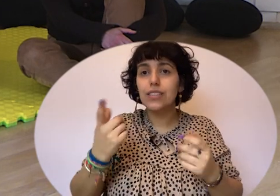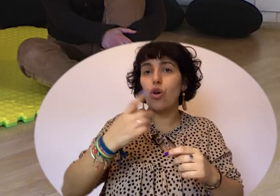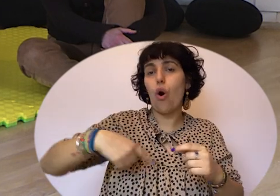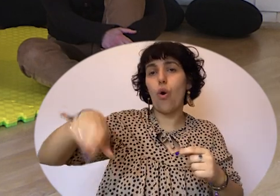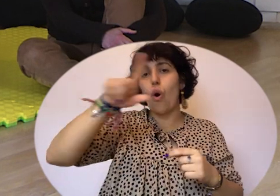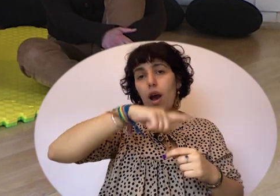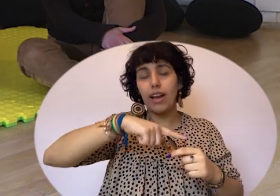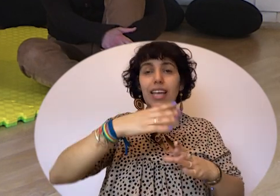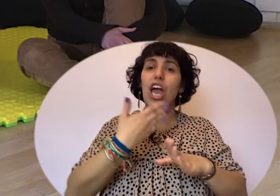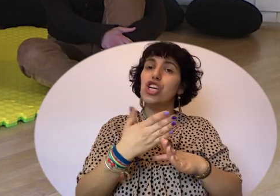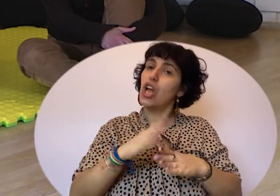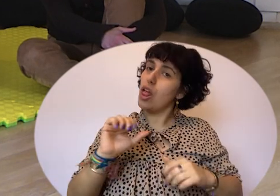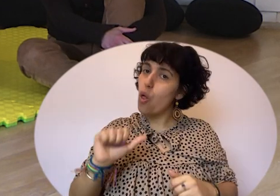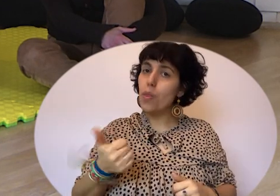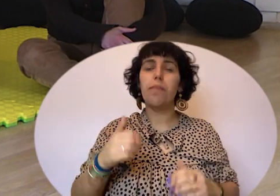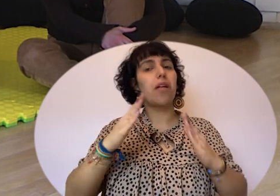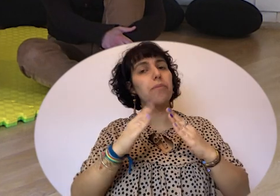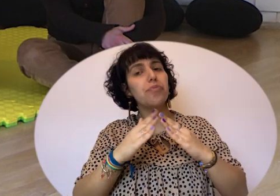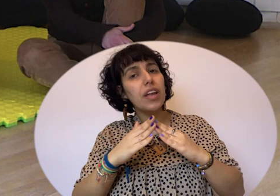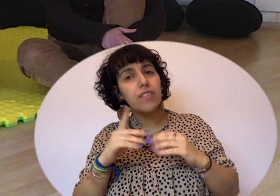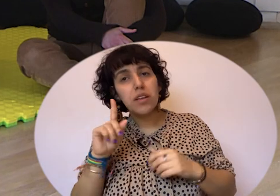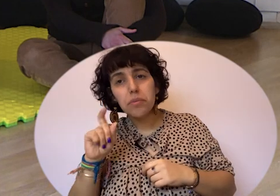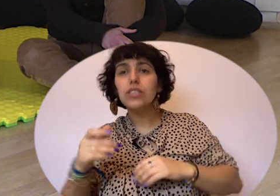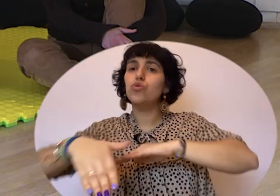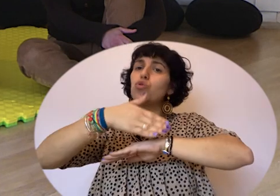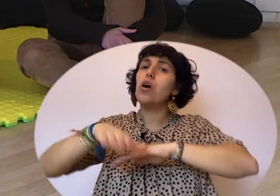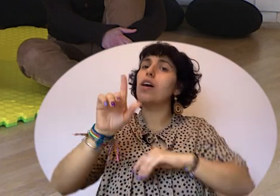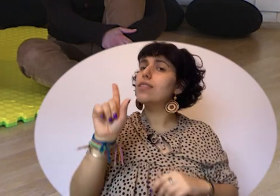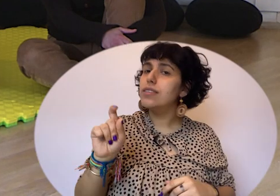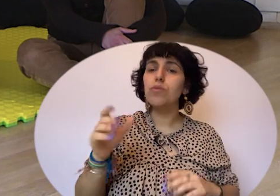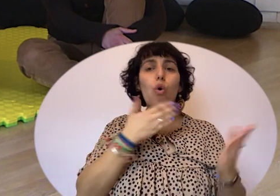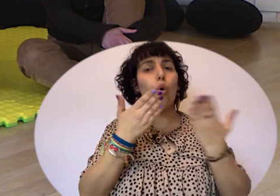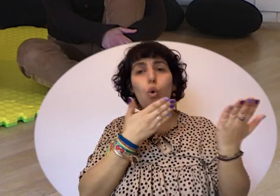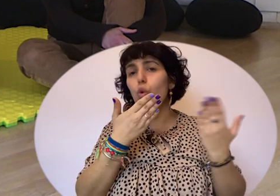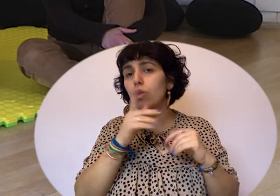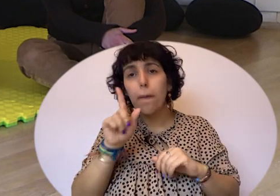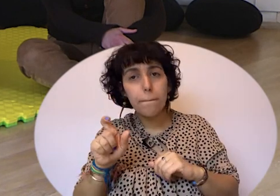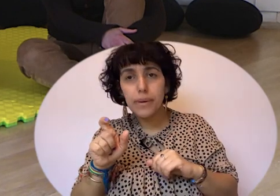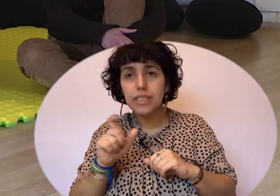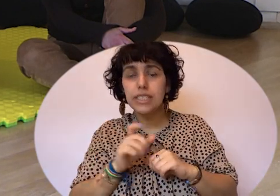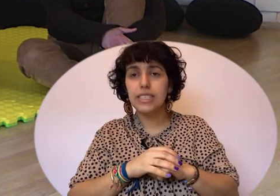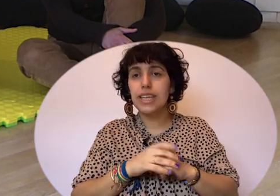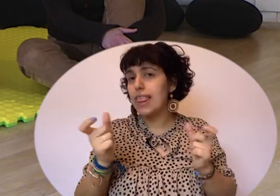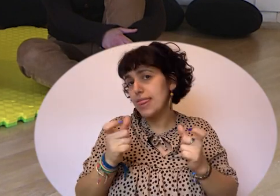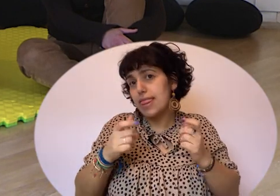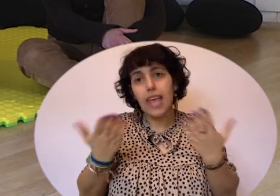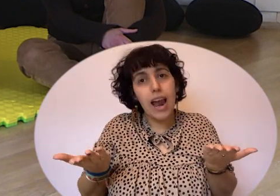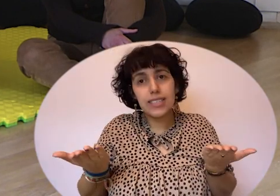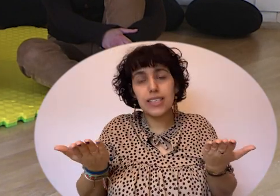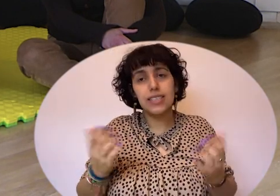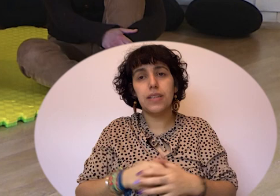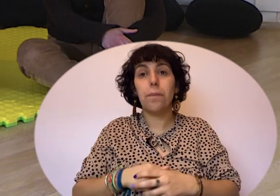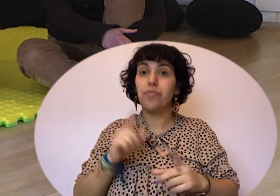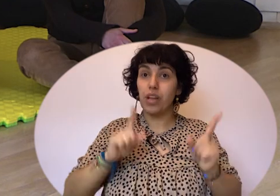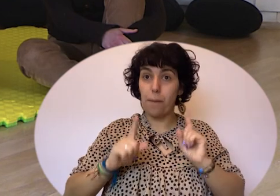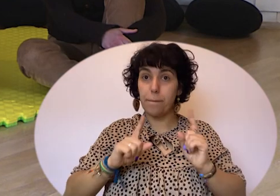yani mekandaki malzemeleri de çok büyük önemi var çünkü ciddi bir saldırı varsa sokakta sanız evdeyseniz ya da işte Okulda yazsanız